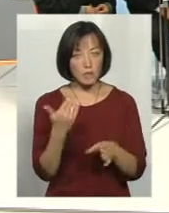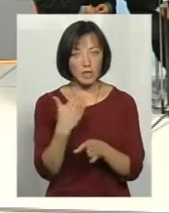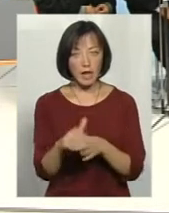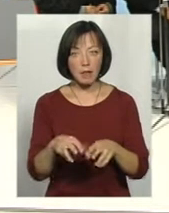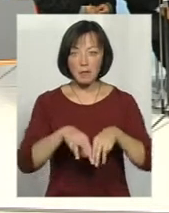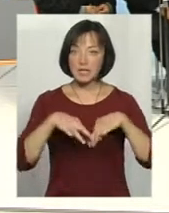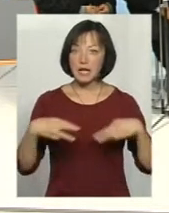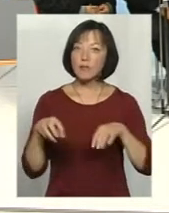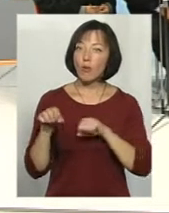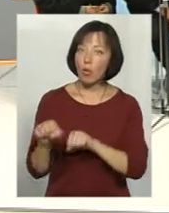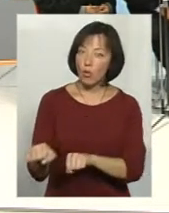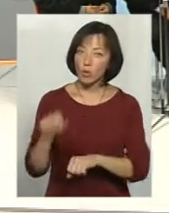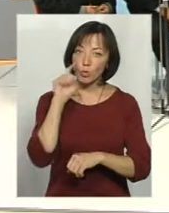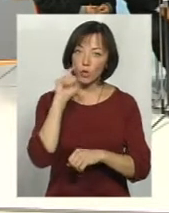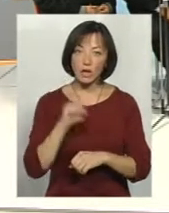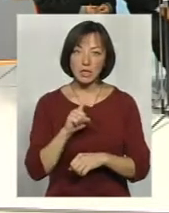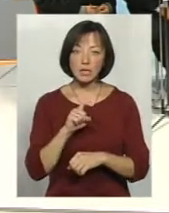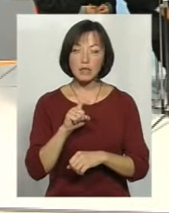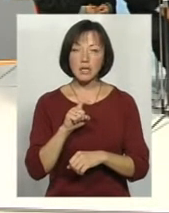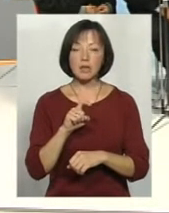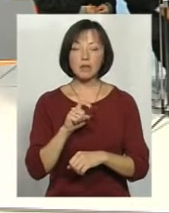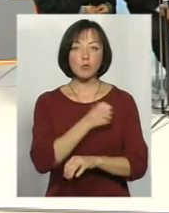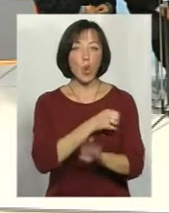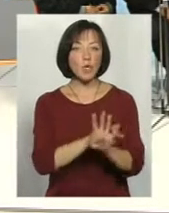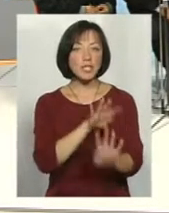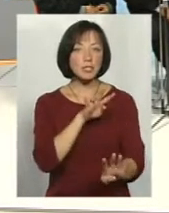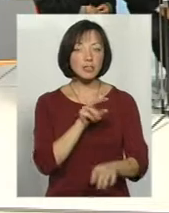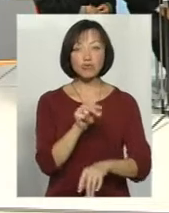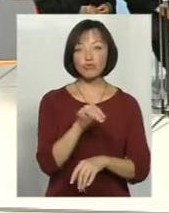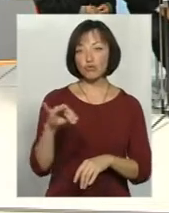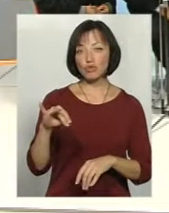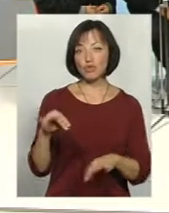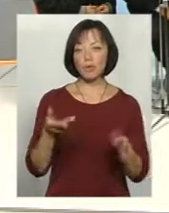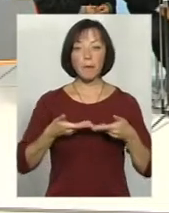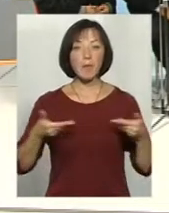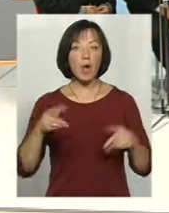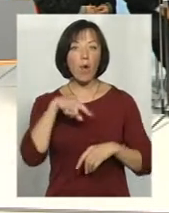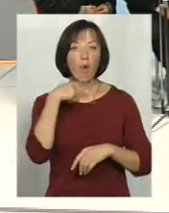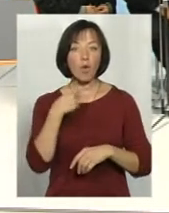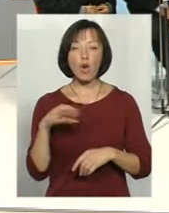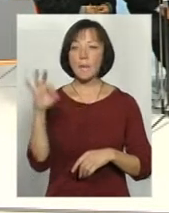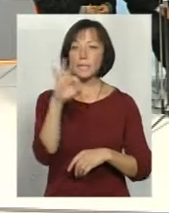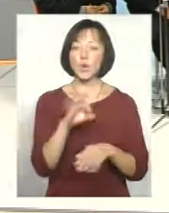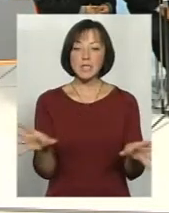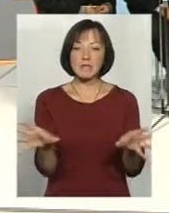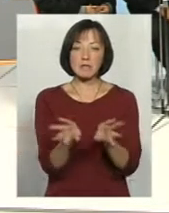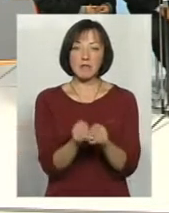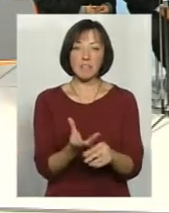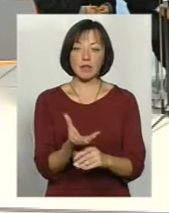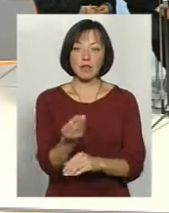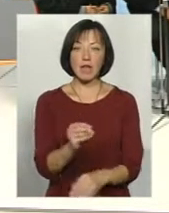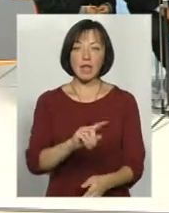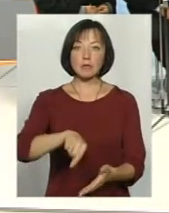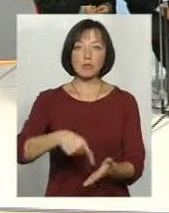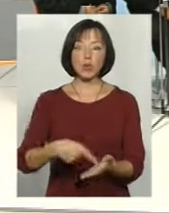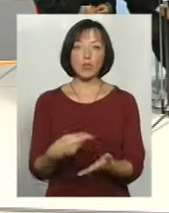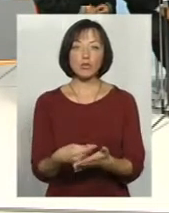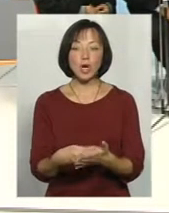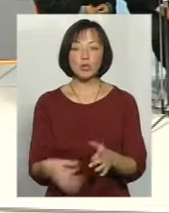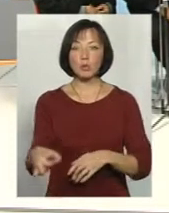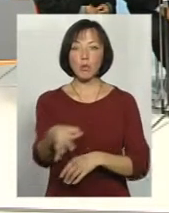виділяє Міністерство оборони України, Збройних сил, чи ми говоримо і про співфінансування з міського